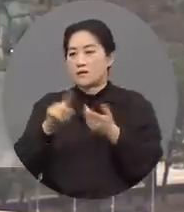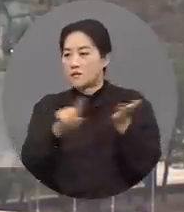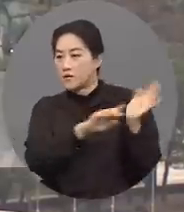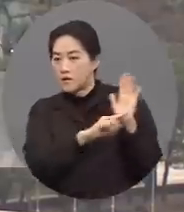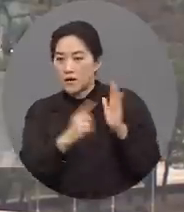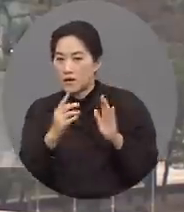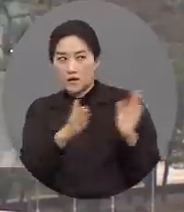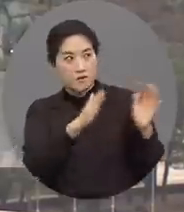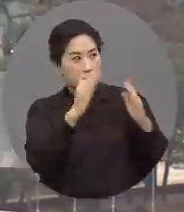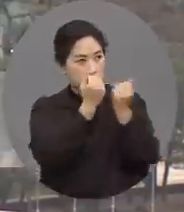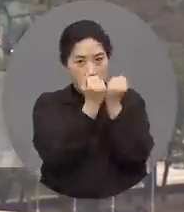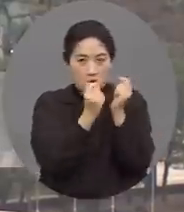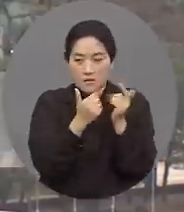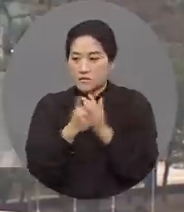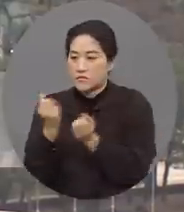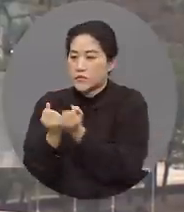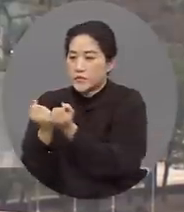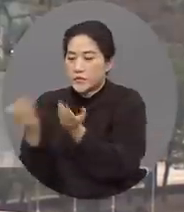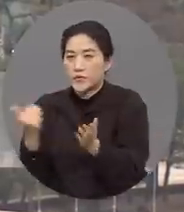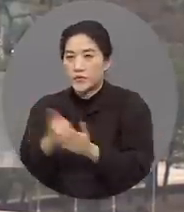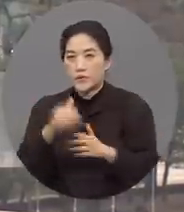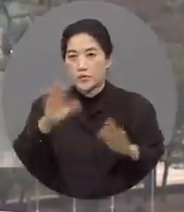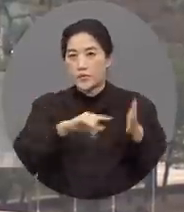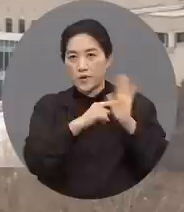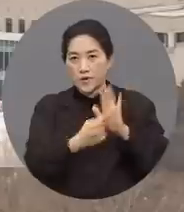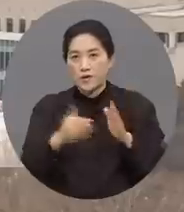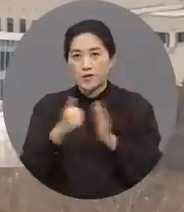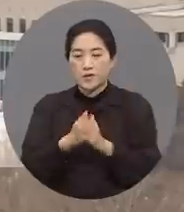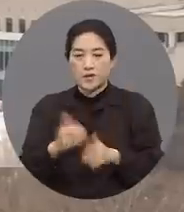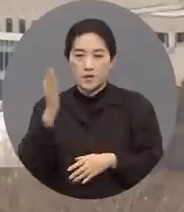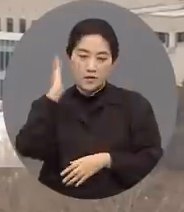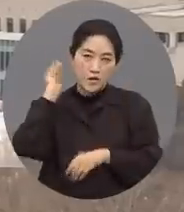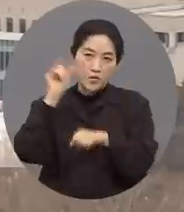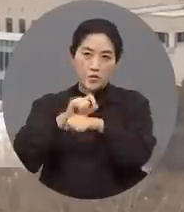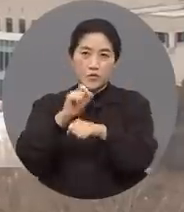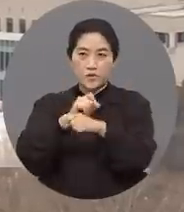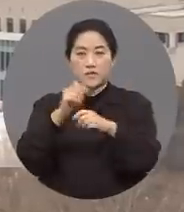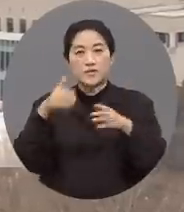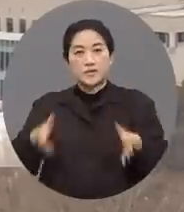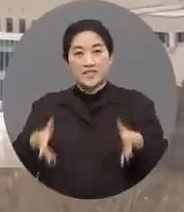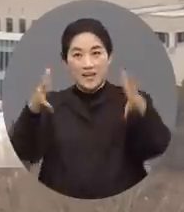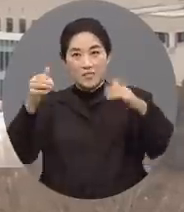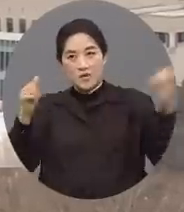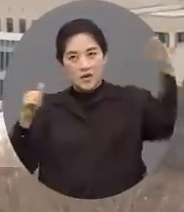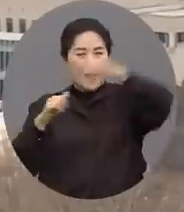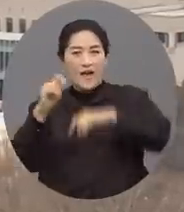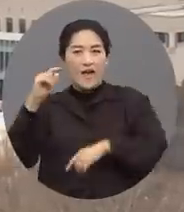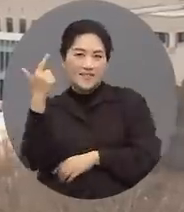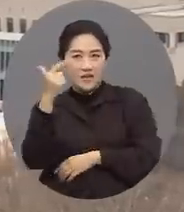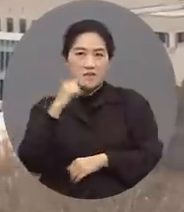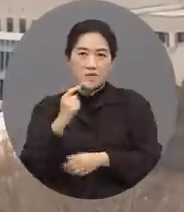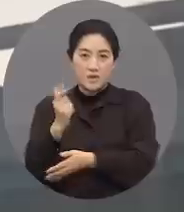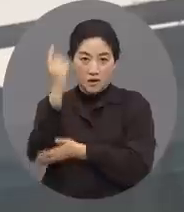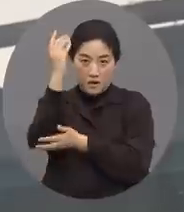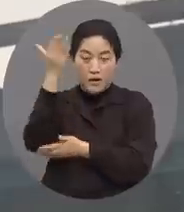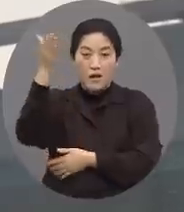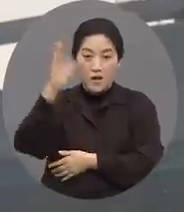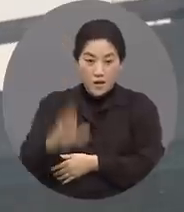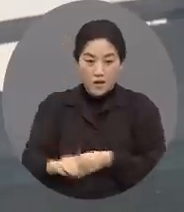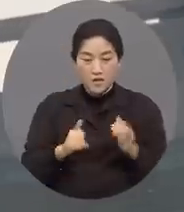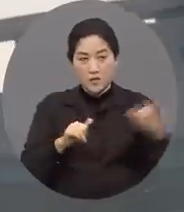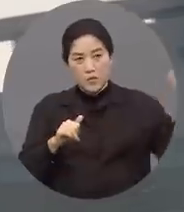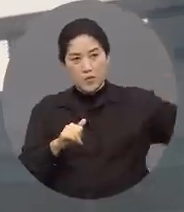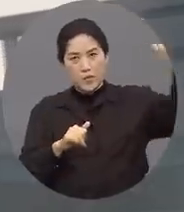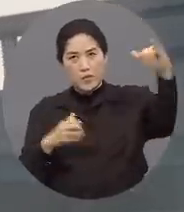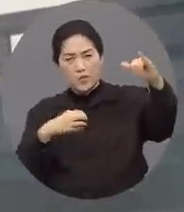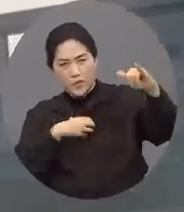공개 브리핑에선 무인기가 용산 대통령실 상공을 지난 것은 아니라는 점을 거듭 강조했습니다. 하지만 무인기의